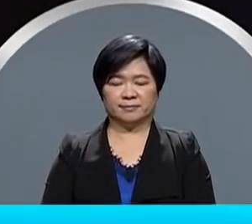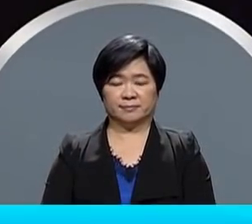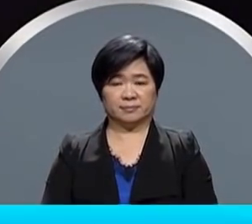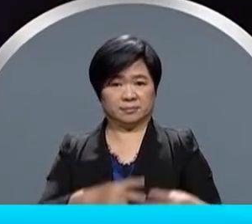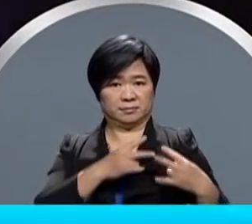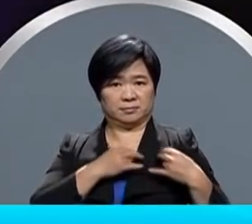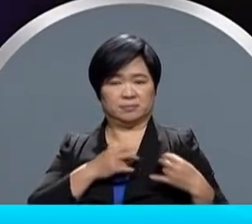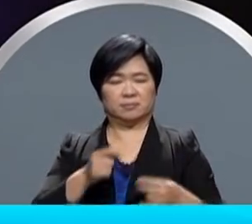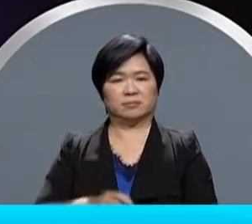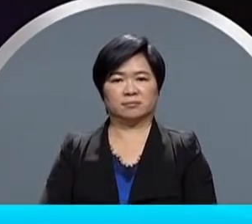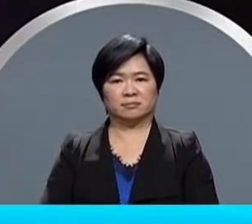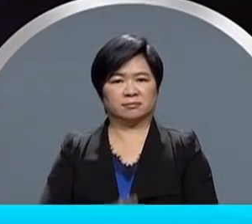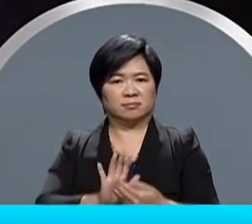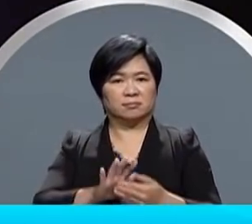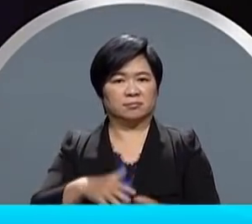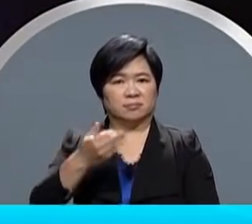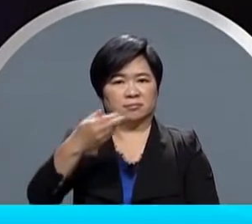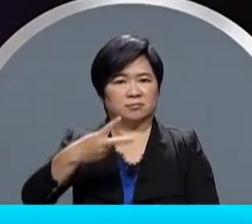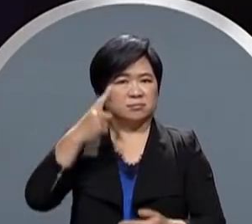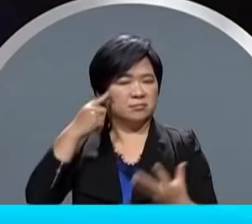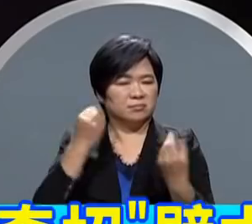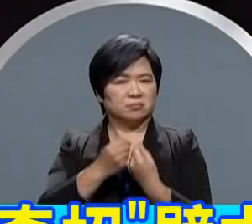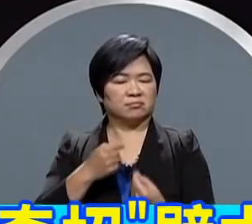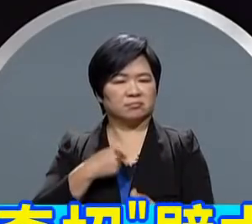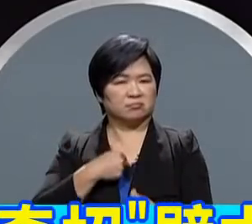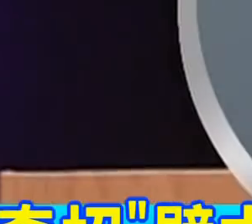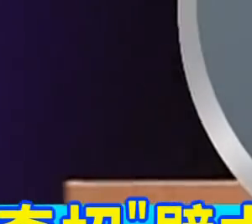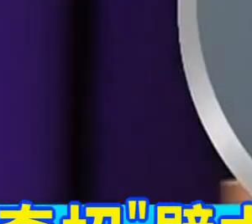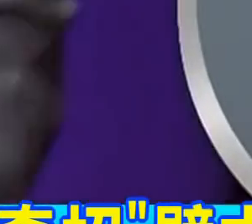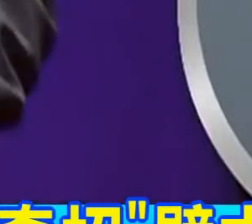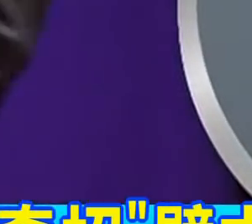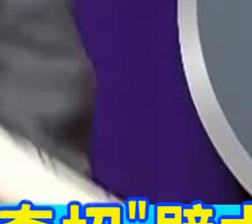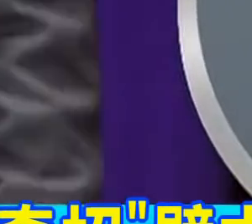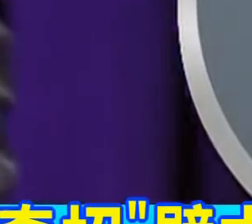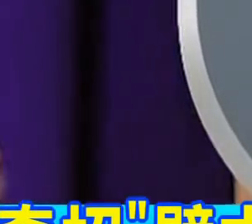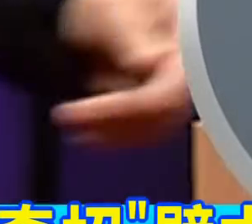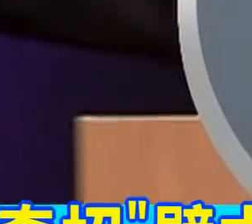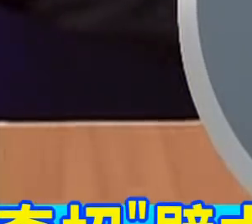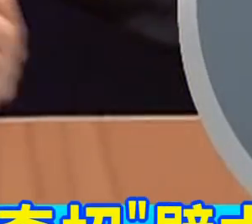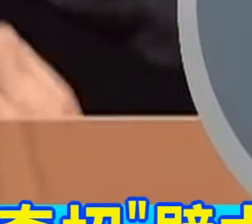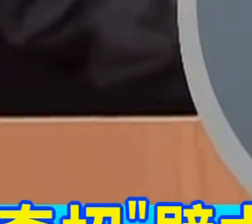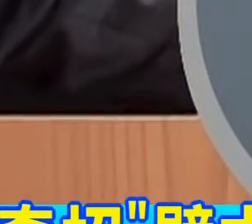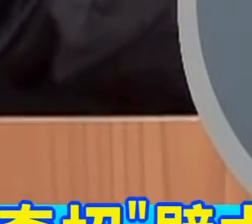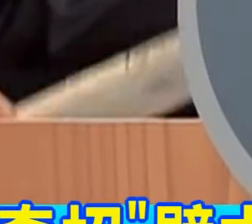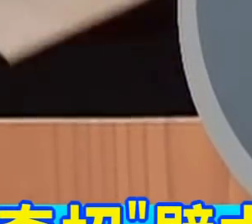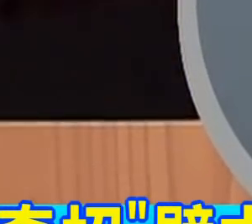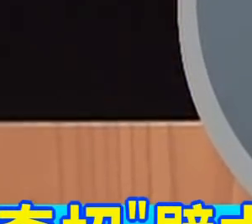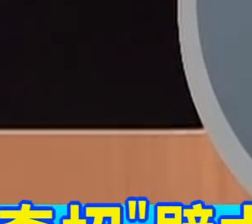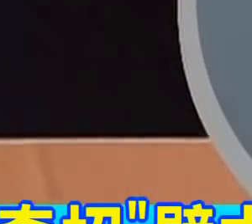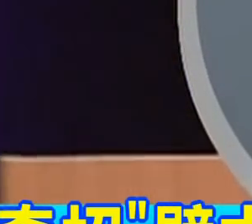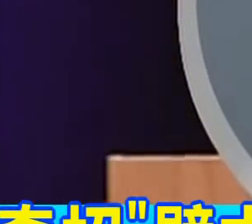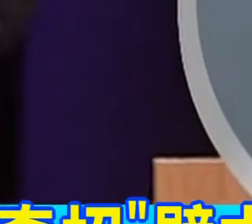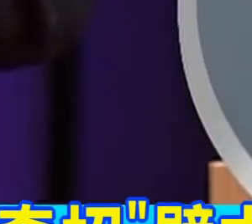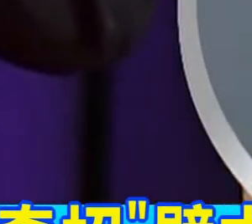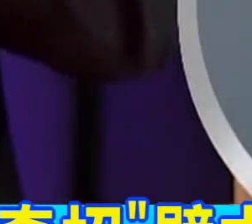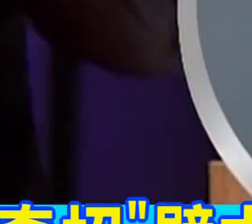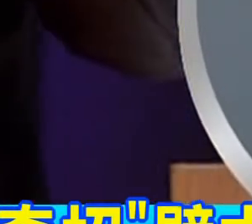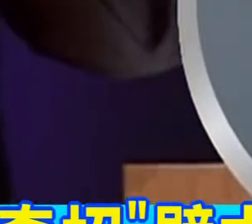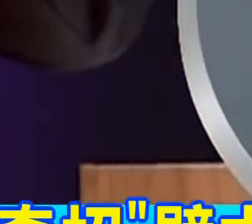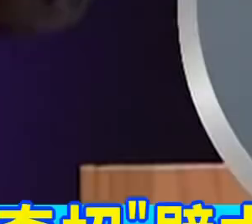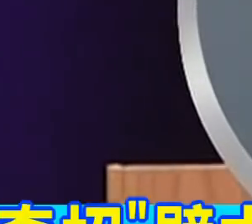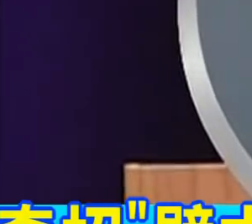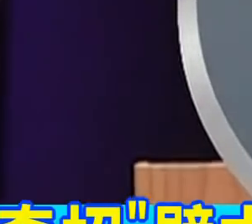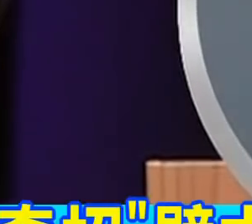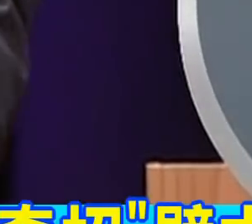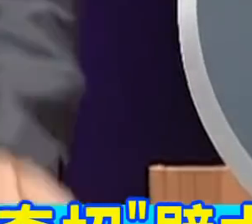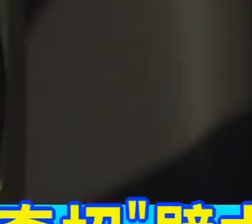蔡英文不承认九二共识。 一连劈碎三木板，眼看初选民调就要展开，最后一场电视辩论，国